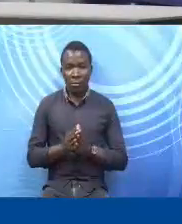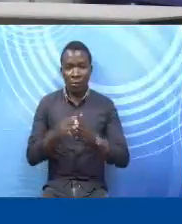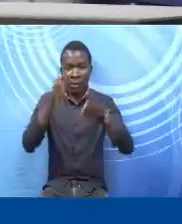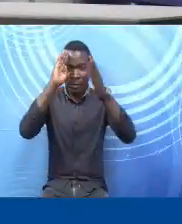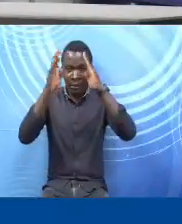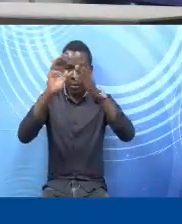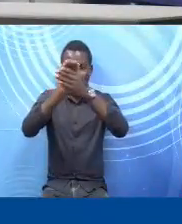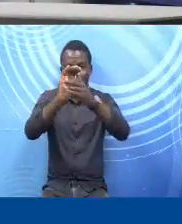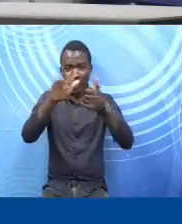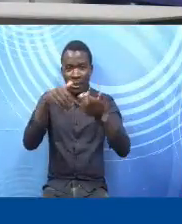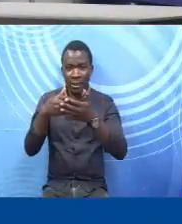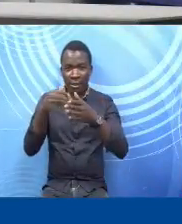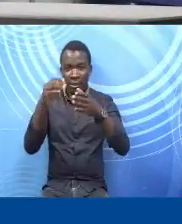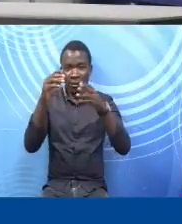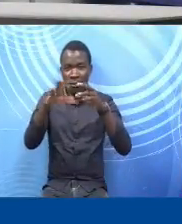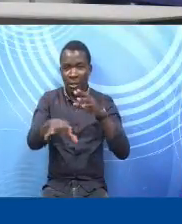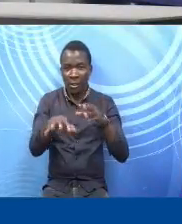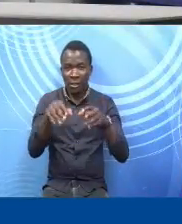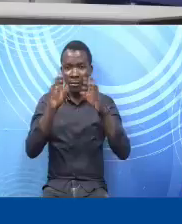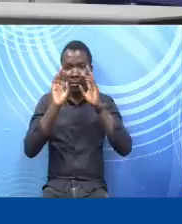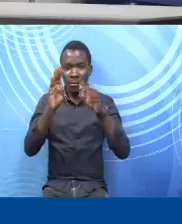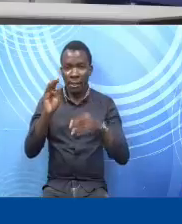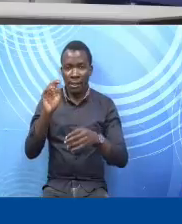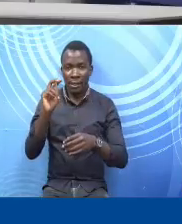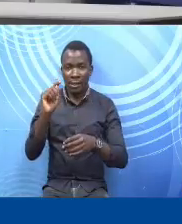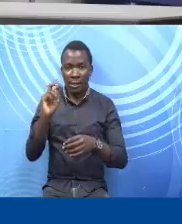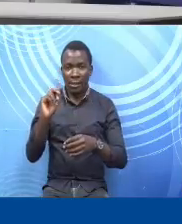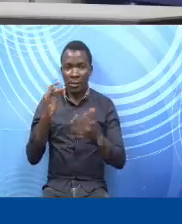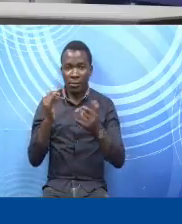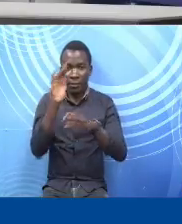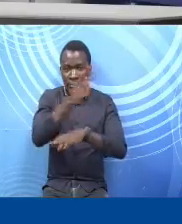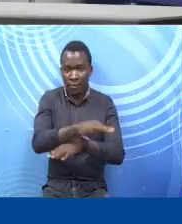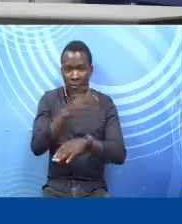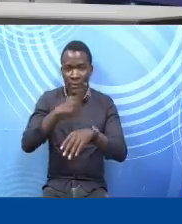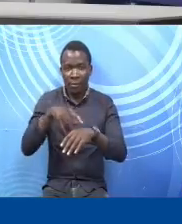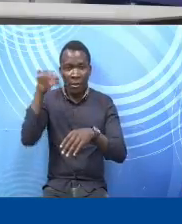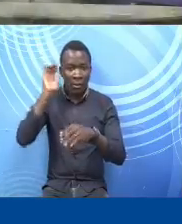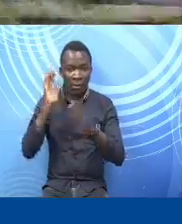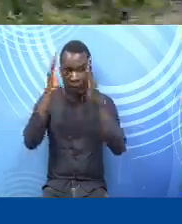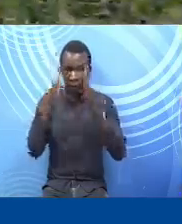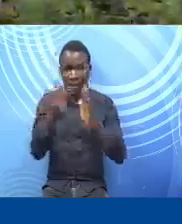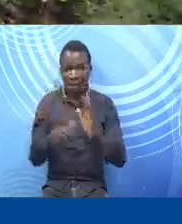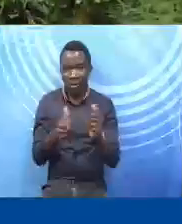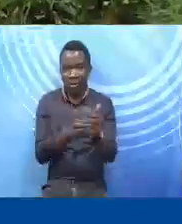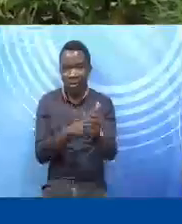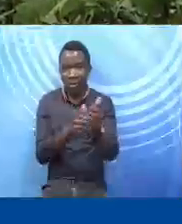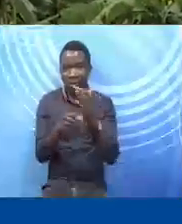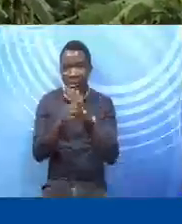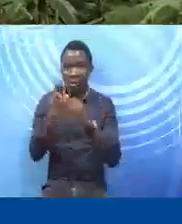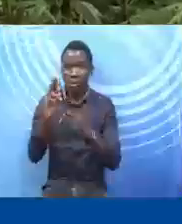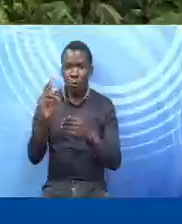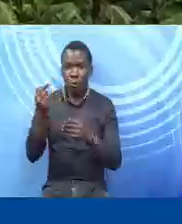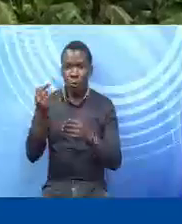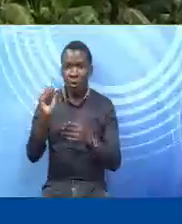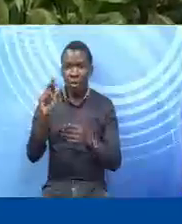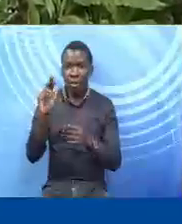Ndabasuje mwese mwahisemo gukurikira BTN kuri mugoroba uyu ni umwanya makuru hagiye kugaruka ku ngingo z'ingenzi zikurikira mu murenge wa Rugarika mu